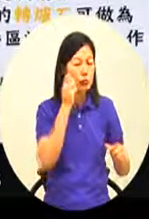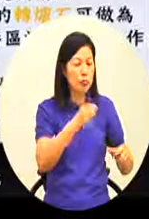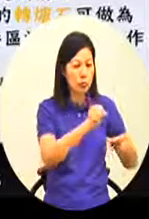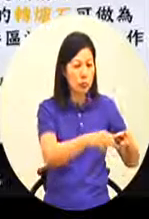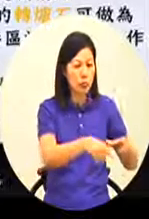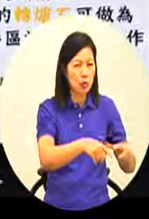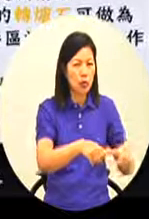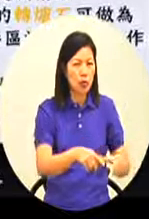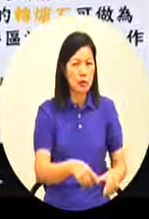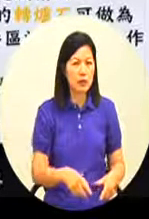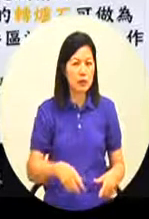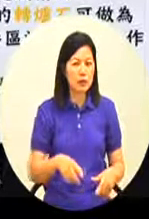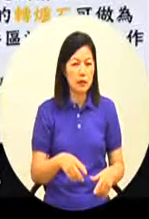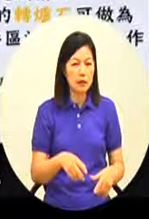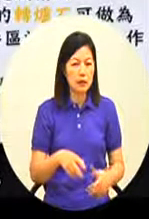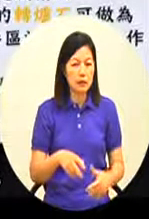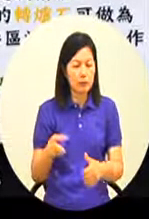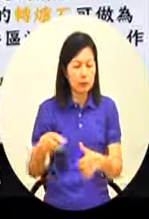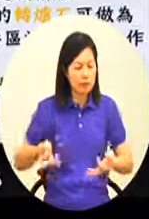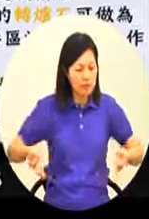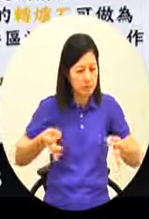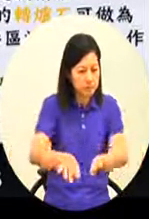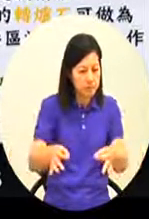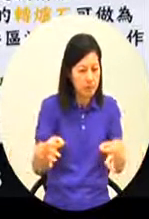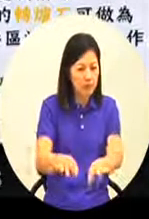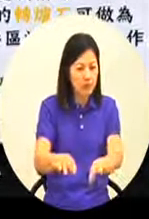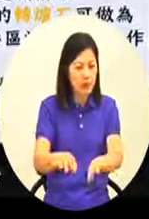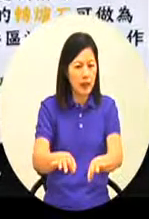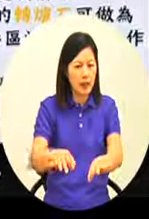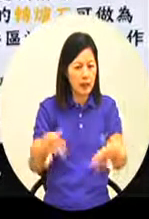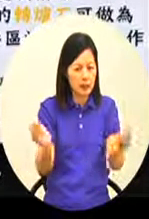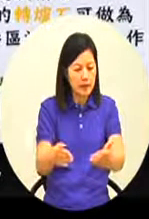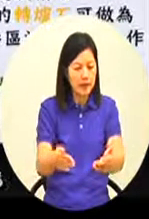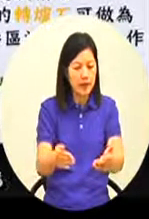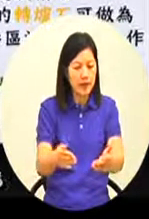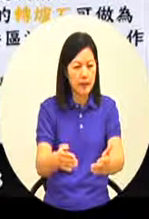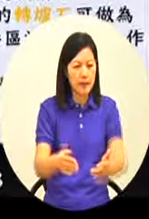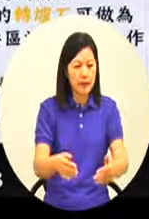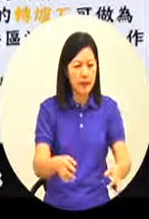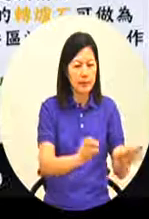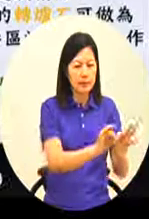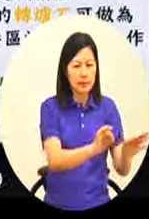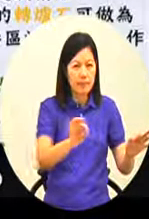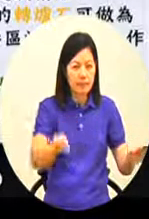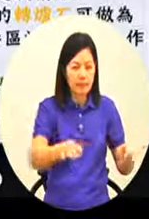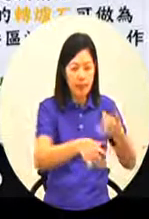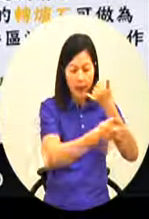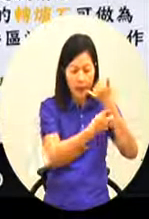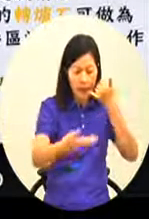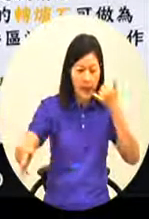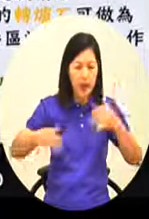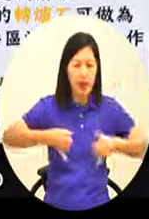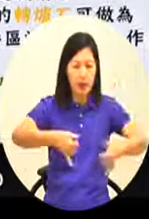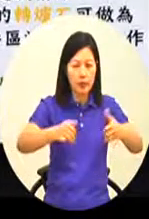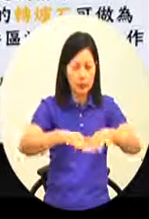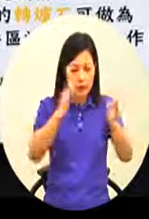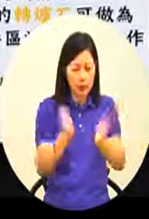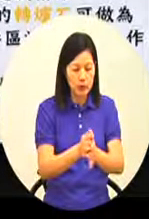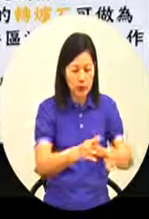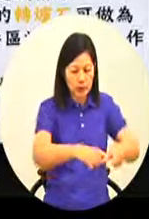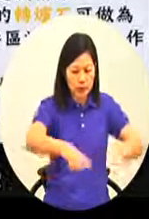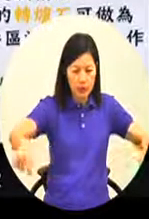认养、认捐，好不好？认建沿海路整条路都把它盖起来了，哈，整条路全线。